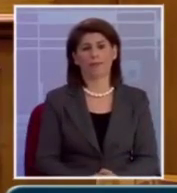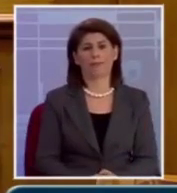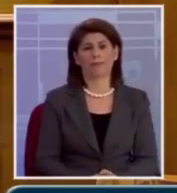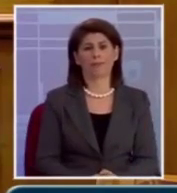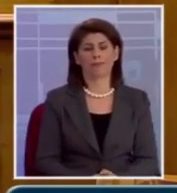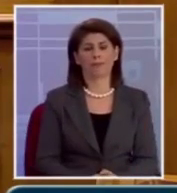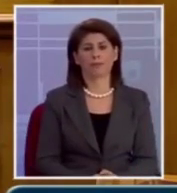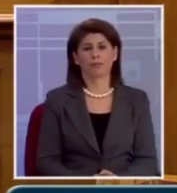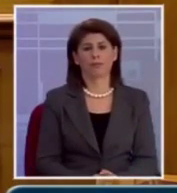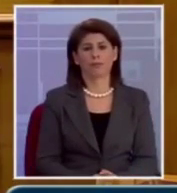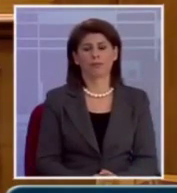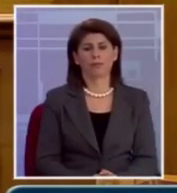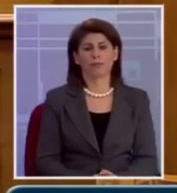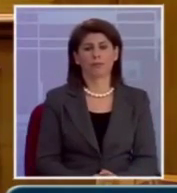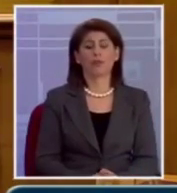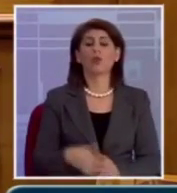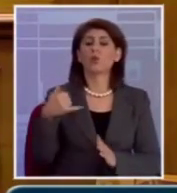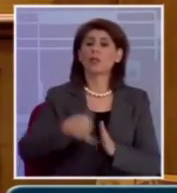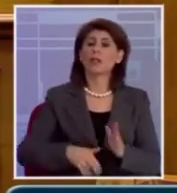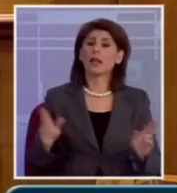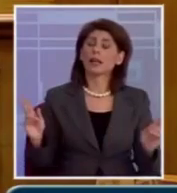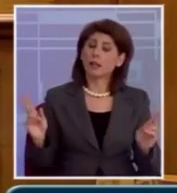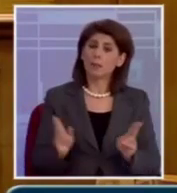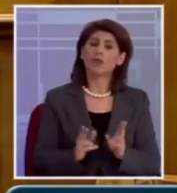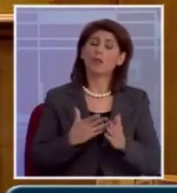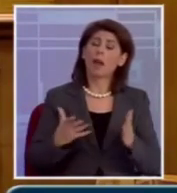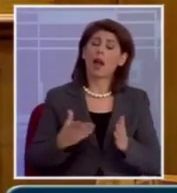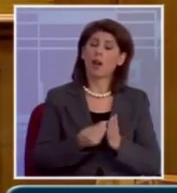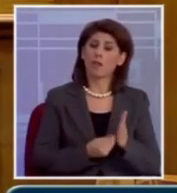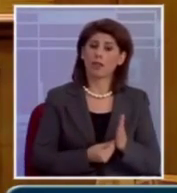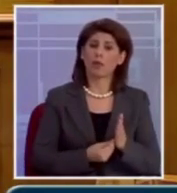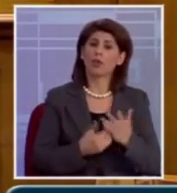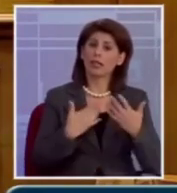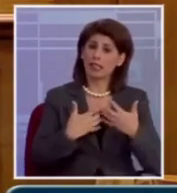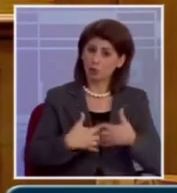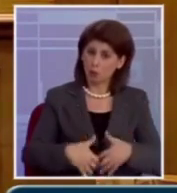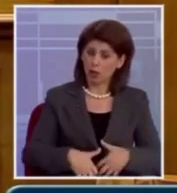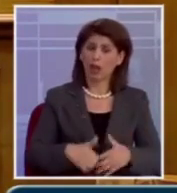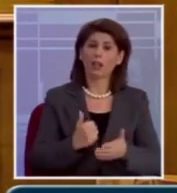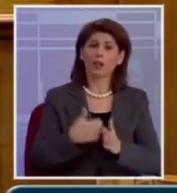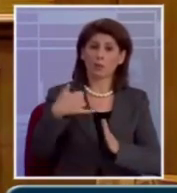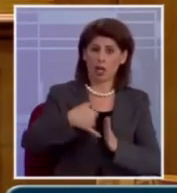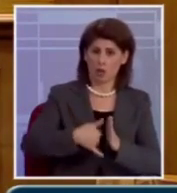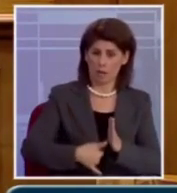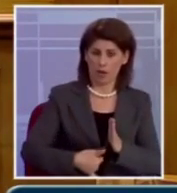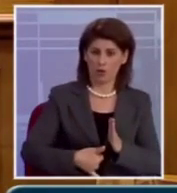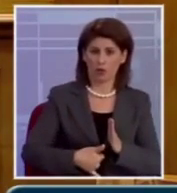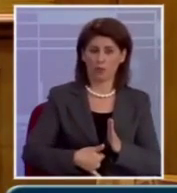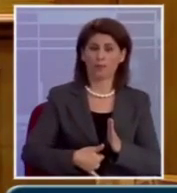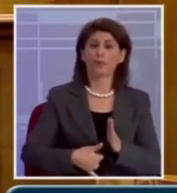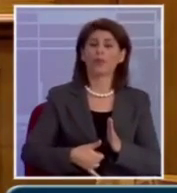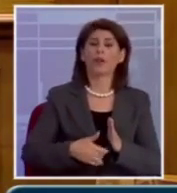Ουσιαστικά για την μείωση σε μεγάλο βαθμό και τη λειτουργία τους και του περιεχομένου τους